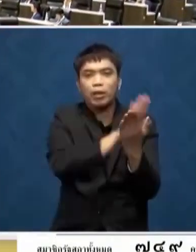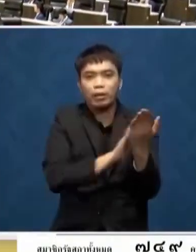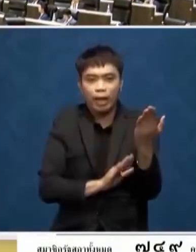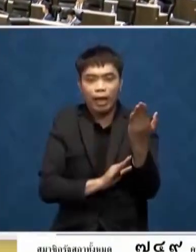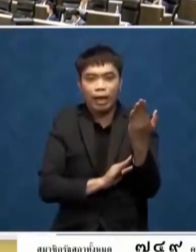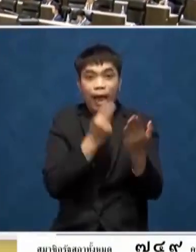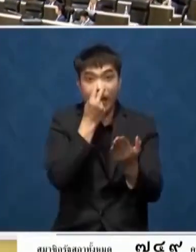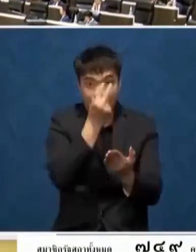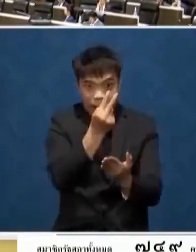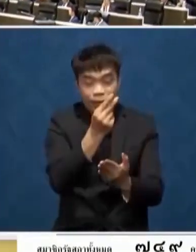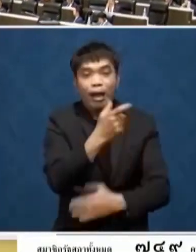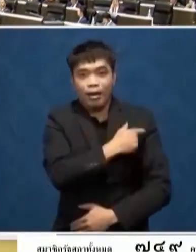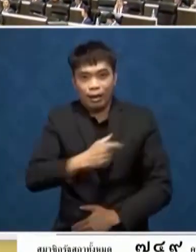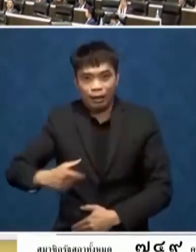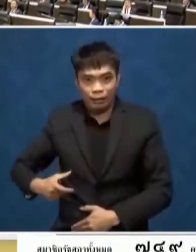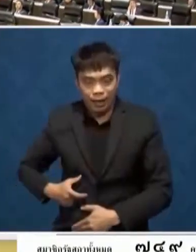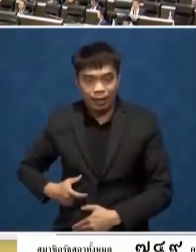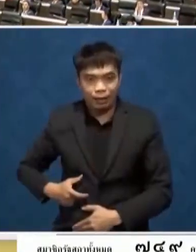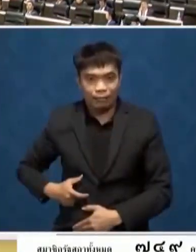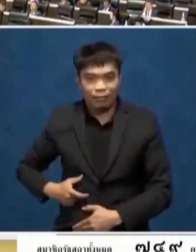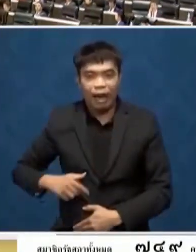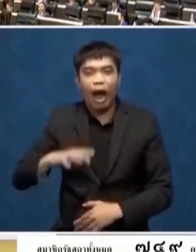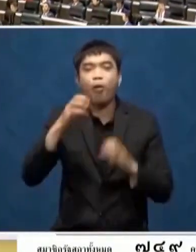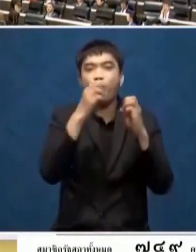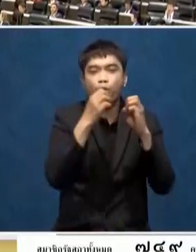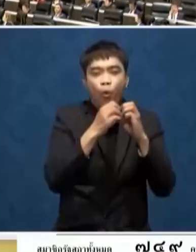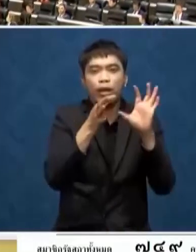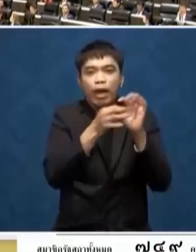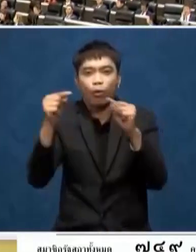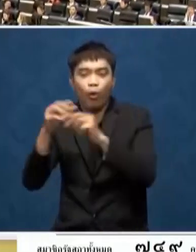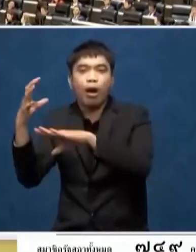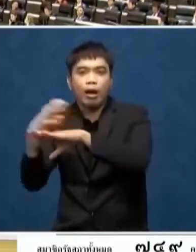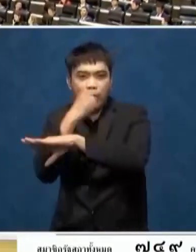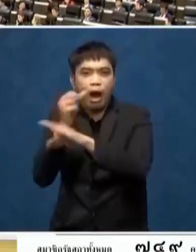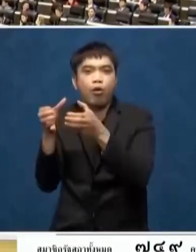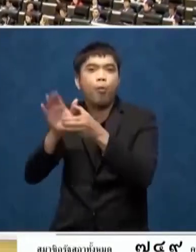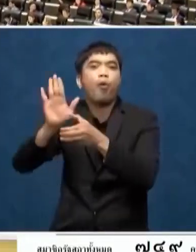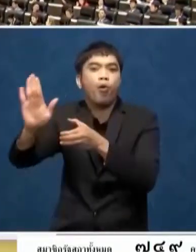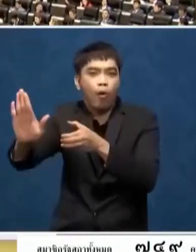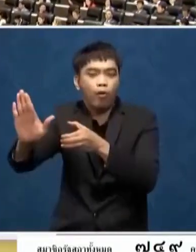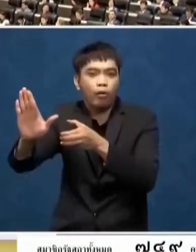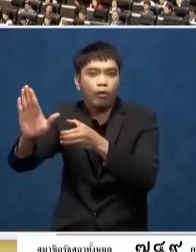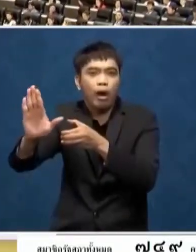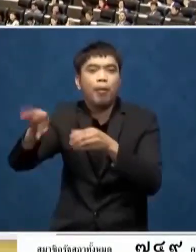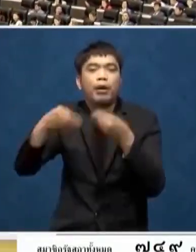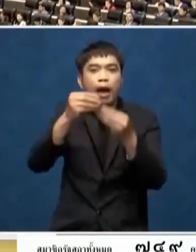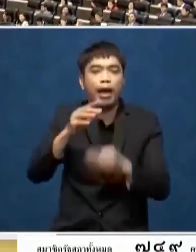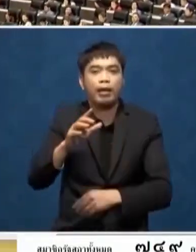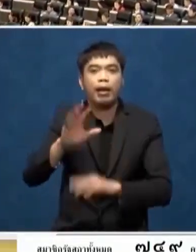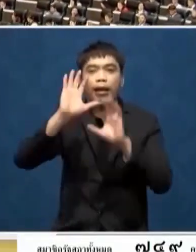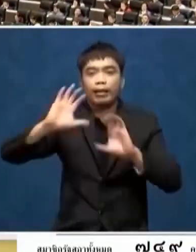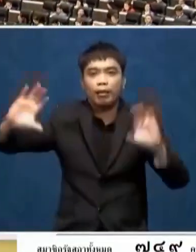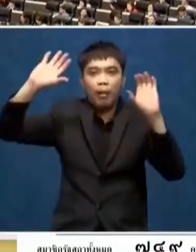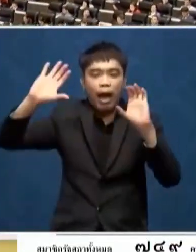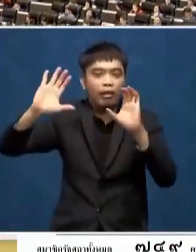สถาบันพระมหากษัตริย์ถูกนำมาใช้เป็นเครื่องมือทางการเมืองของคนบางกลุ่มมาตั้งแต่เวลานั้นเพื่อล้มรัฐบาลเลือกตั้งถึง